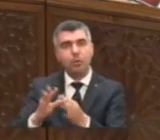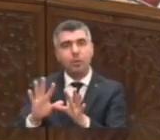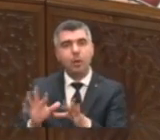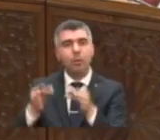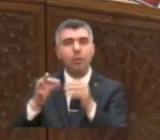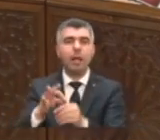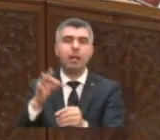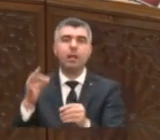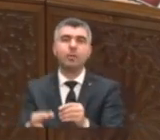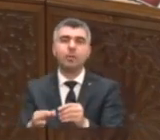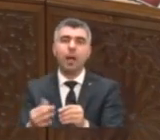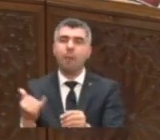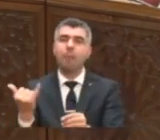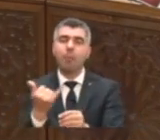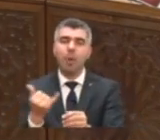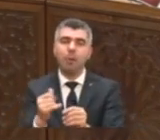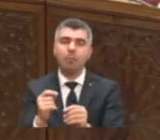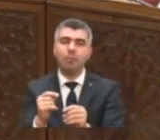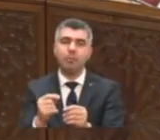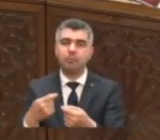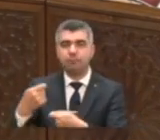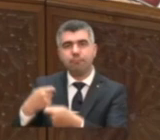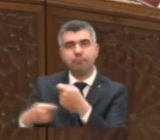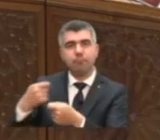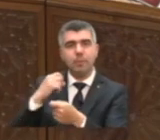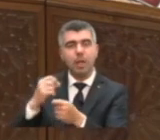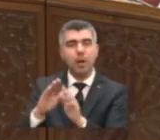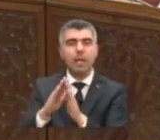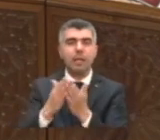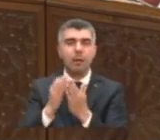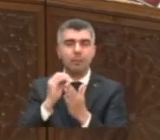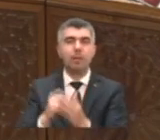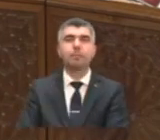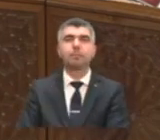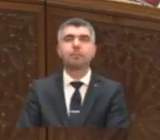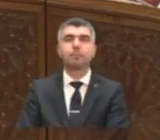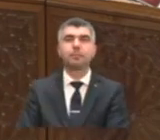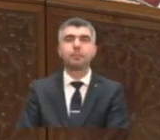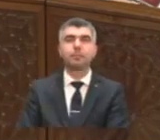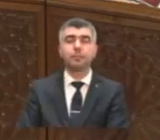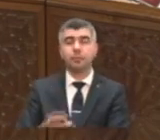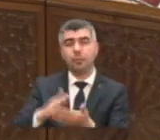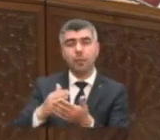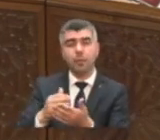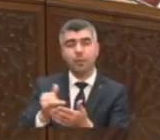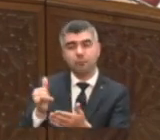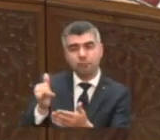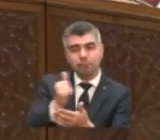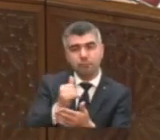اليوم. السوق ديال الكتاب عرف واحد يعني واحد التطور ب 115 مليون درهم تقريبا. التغطية الإعلامية